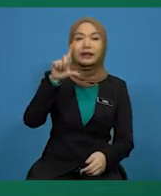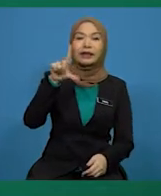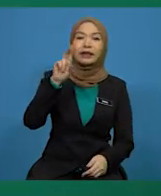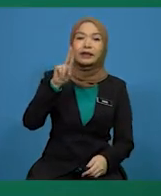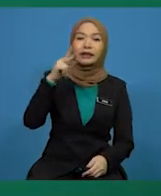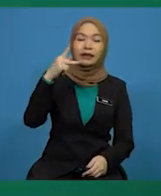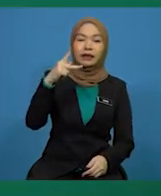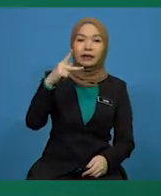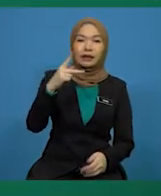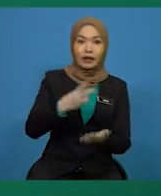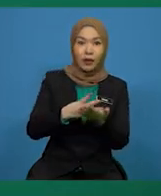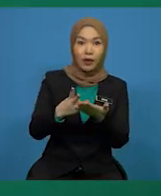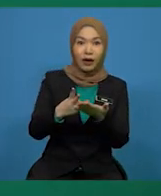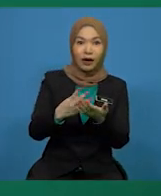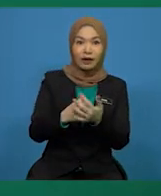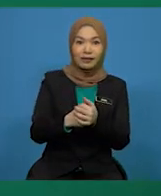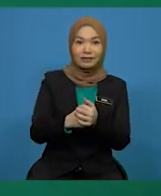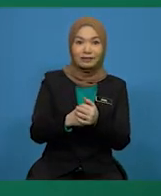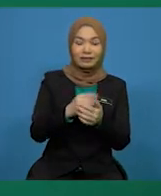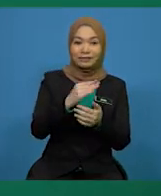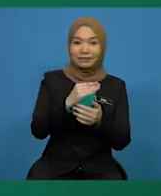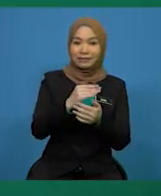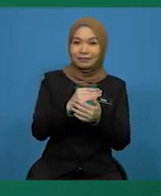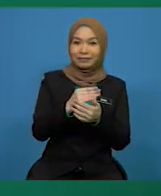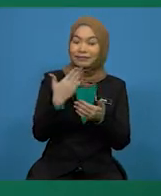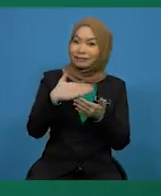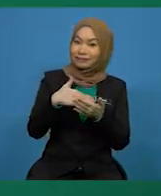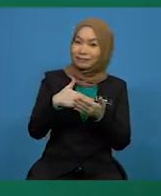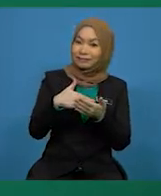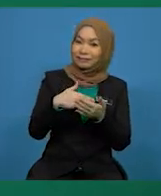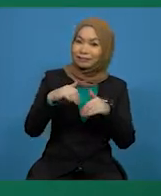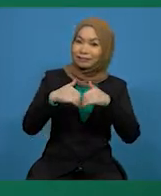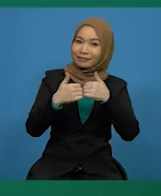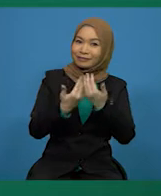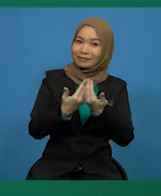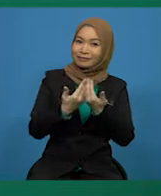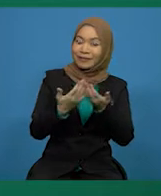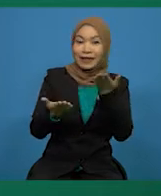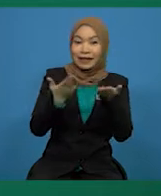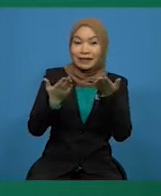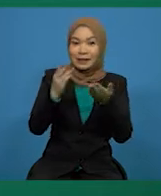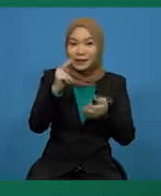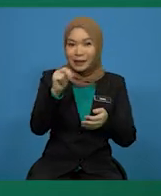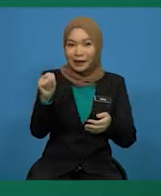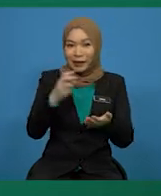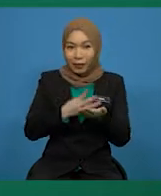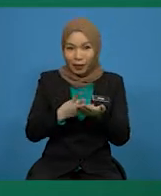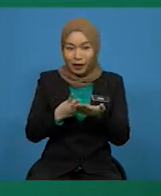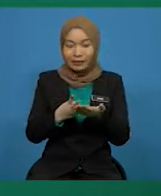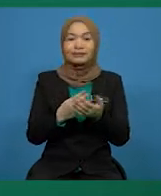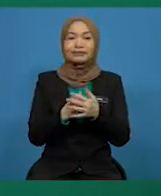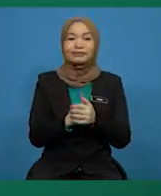wang. Saya juga telah menjelaskan bagaimana pembentukan keluk kesimbangan pasaran wang dan